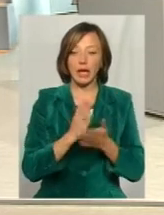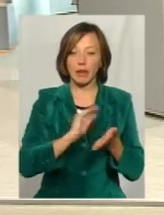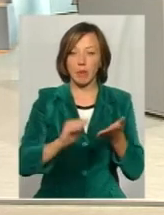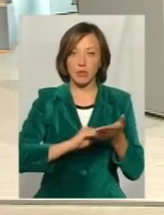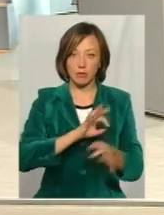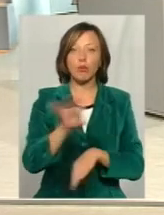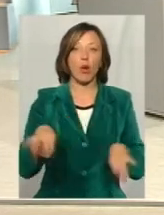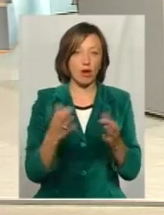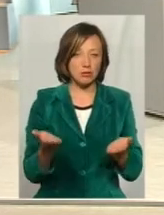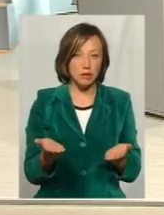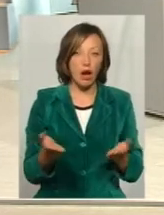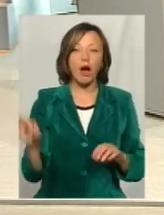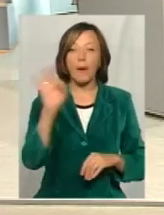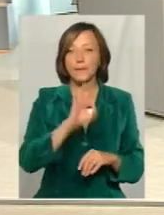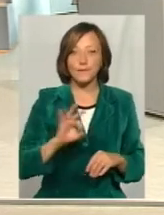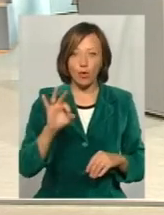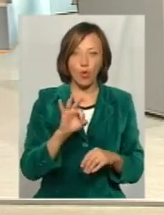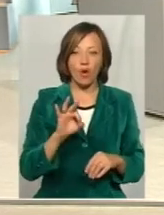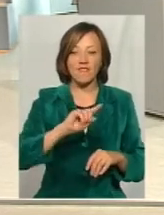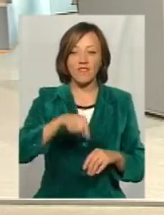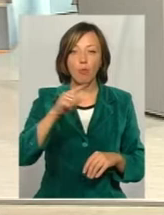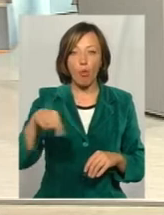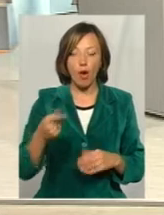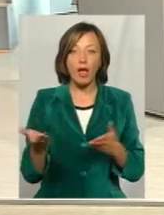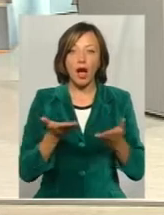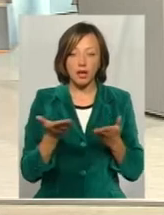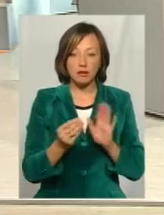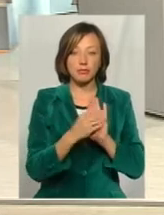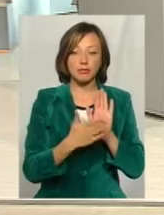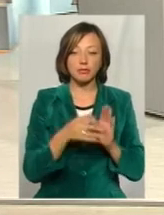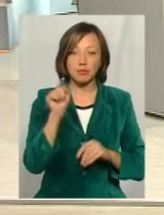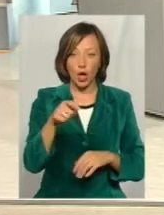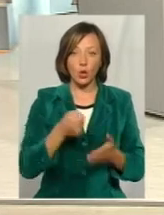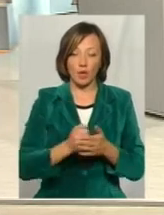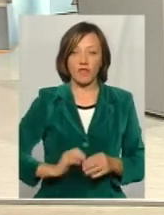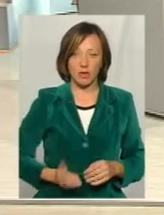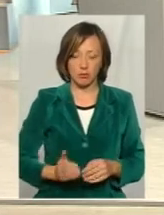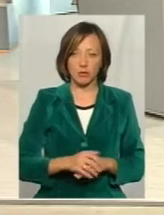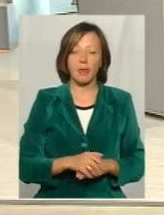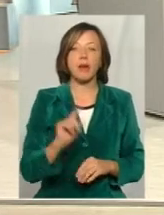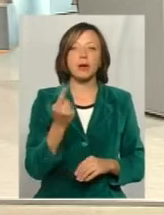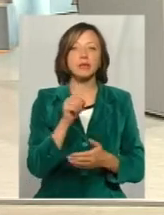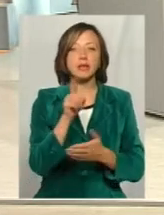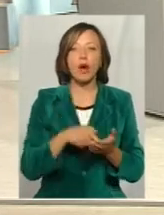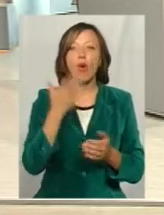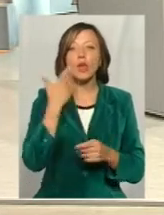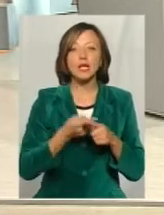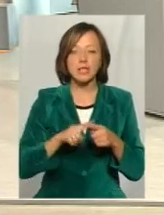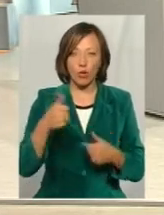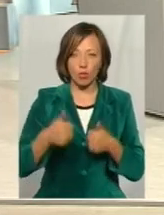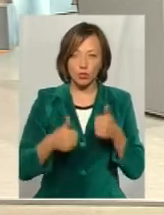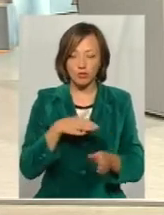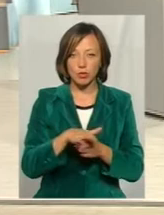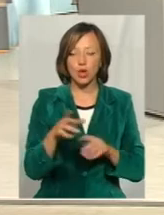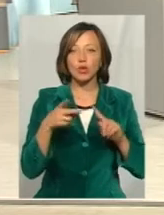написаний проєкт про ті вимоги, які ставляться до перевізників. Перше питання, коли цей конкурс?